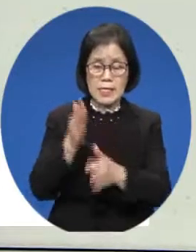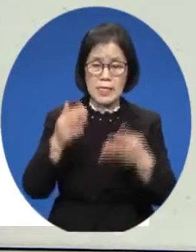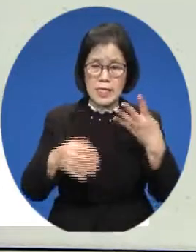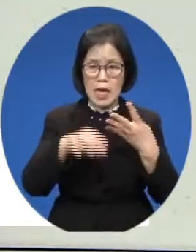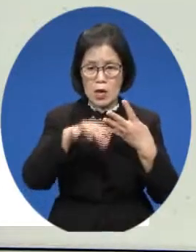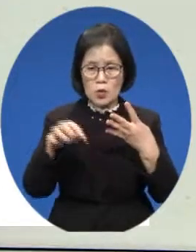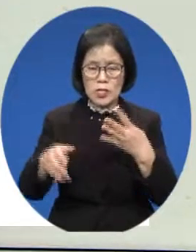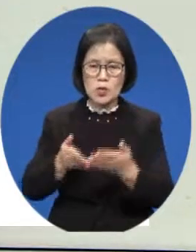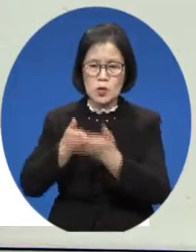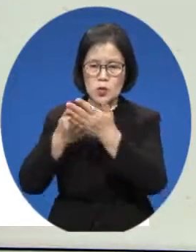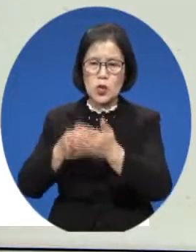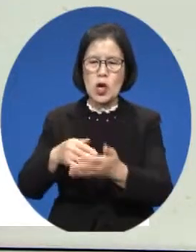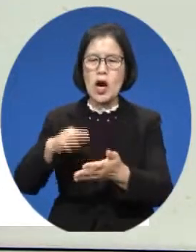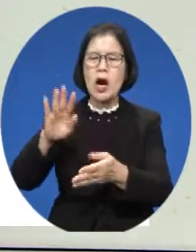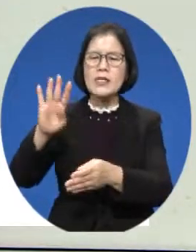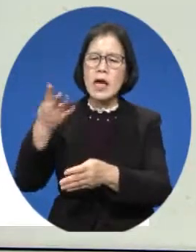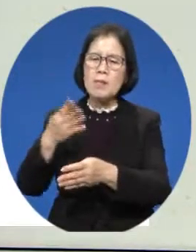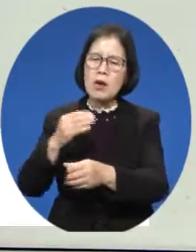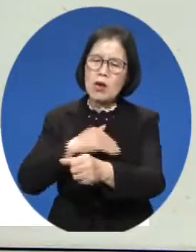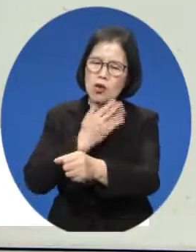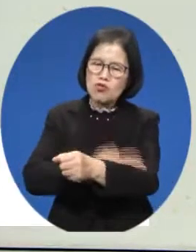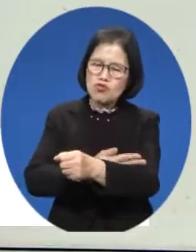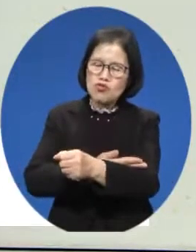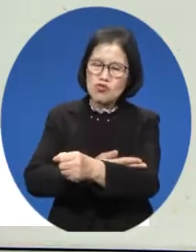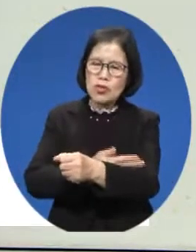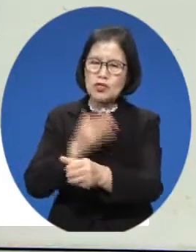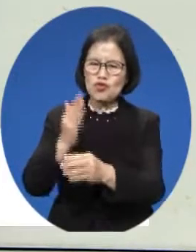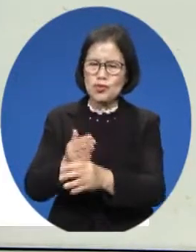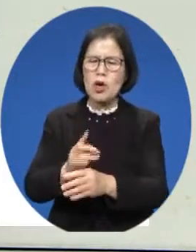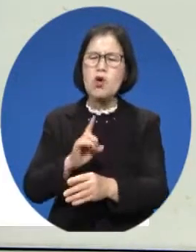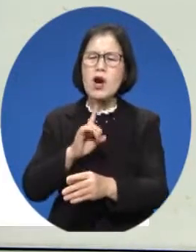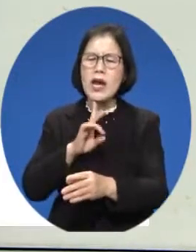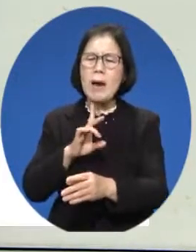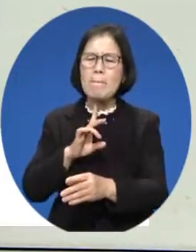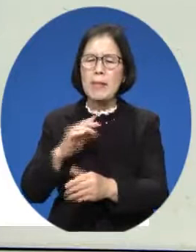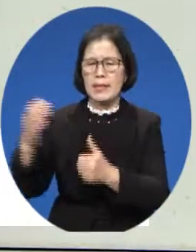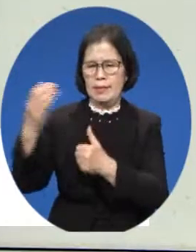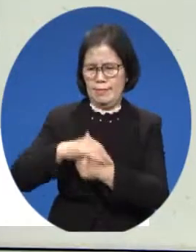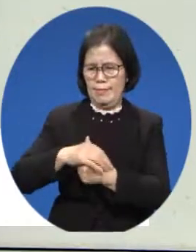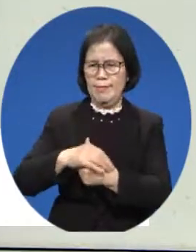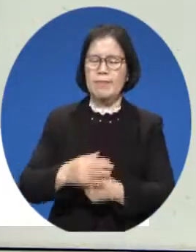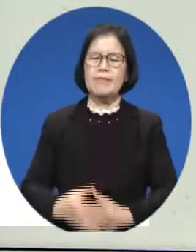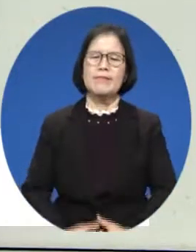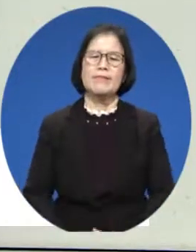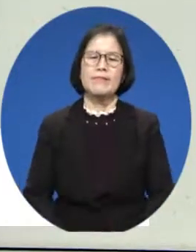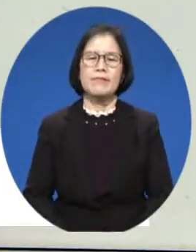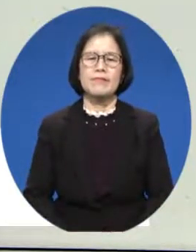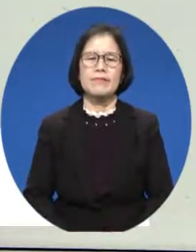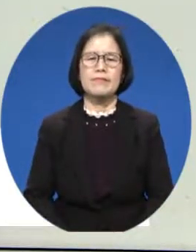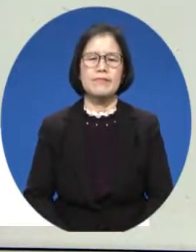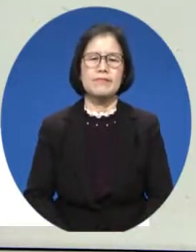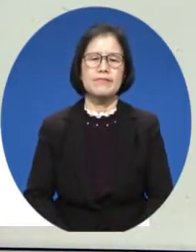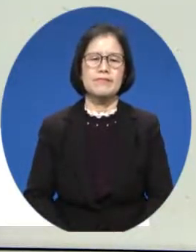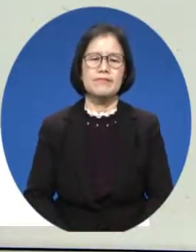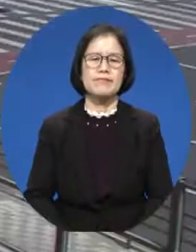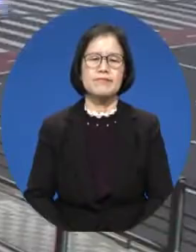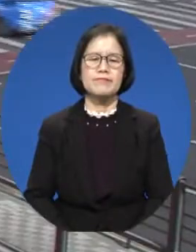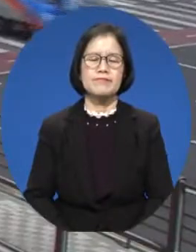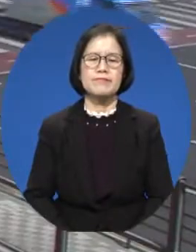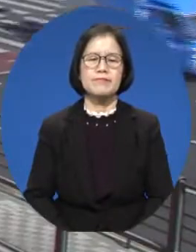곳에서 요청한 400여 개 권한 가운데 단 하나만 넘어왔습니다. 이어서 갈태훈 기자입니다.